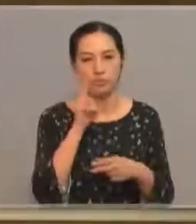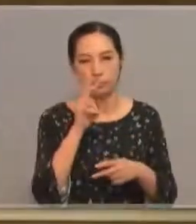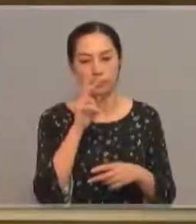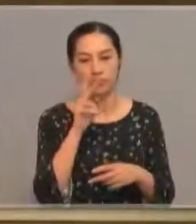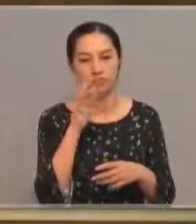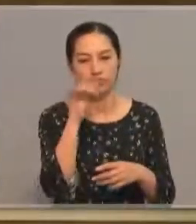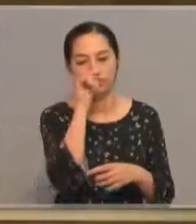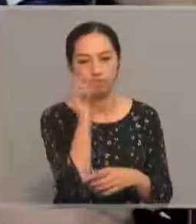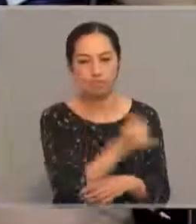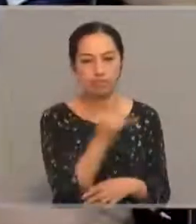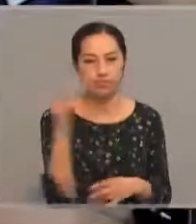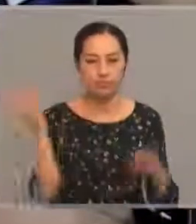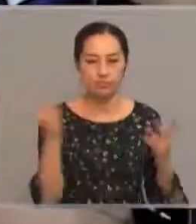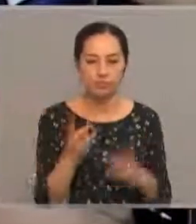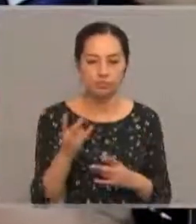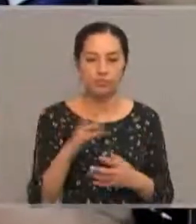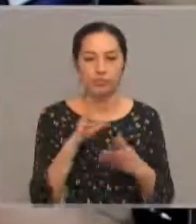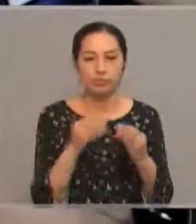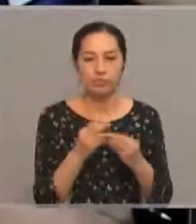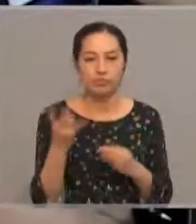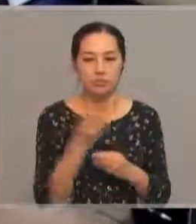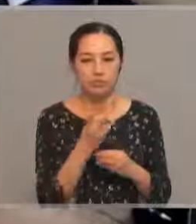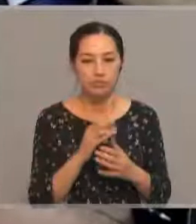спокойствие в нашей стране. Поставить под угрозу ее